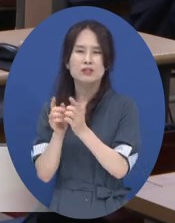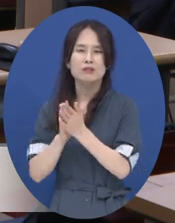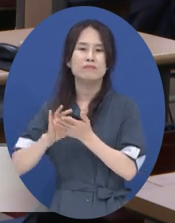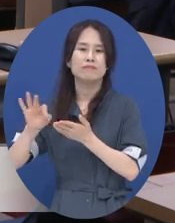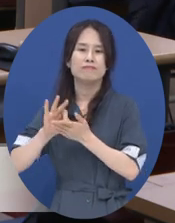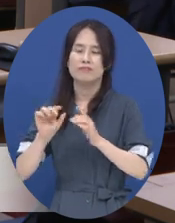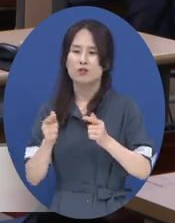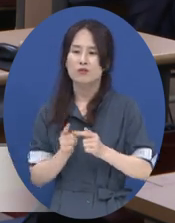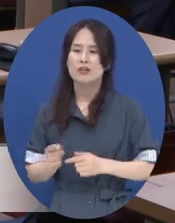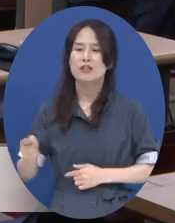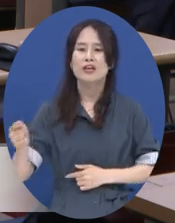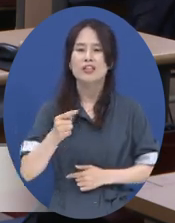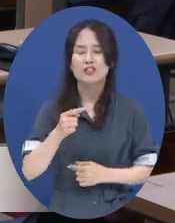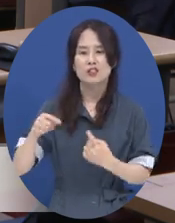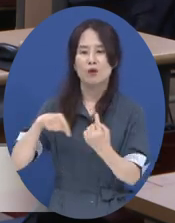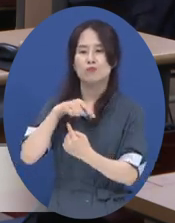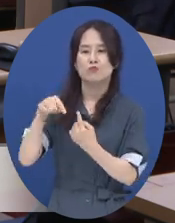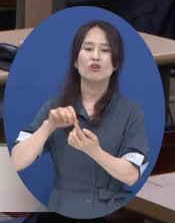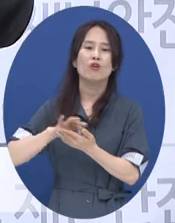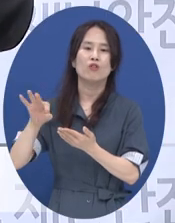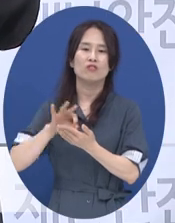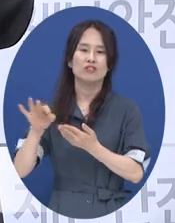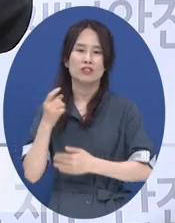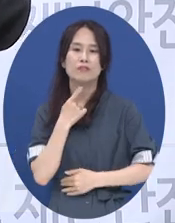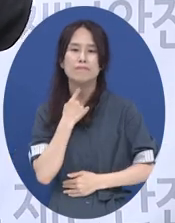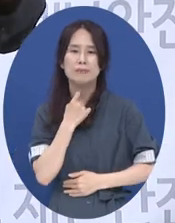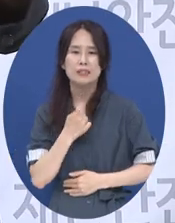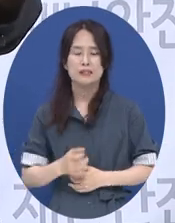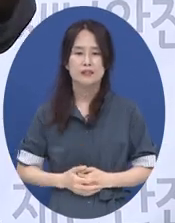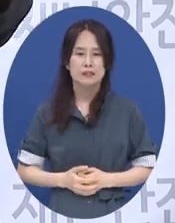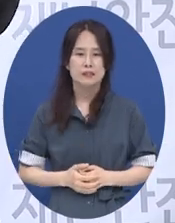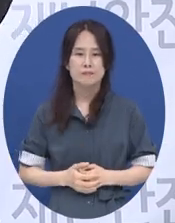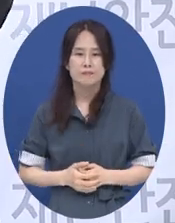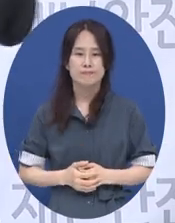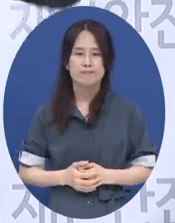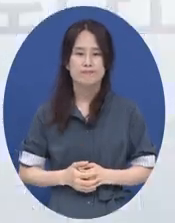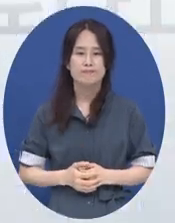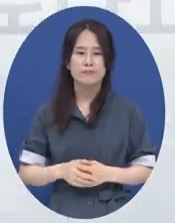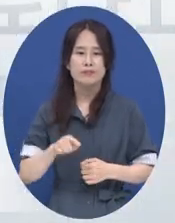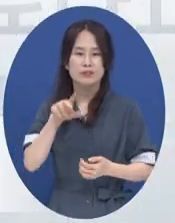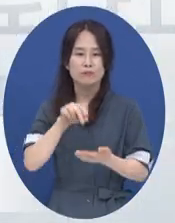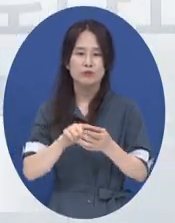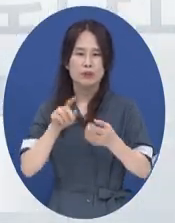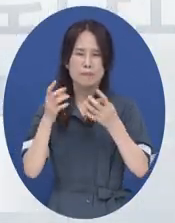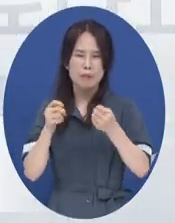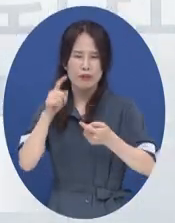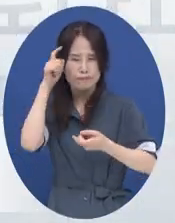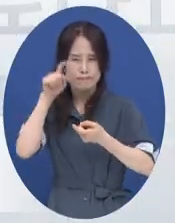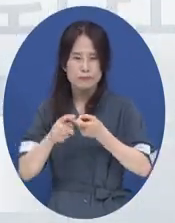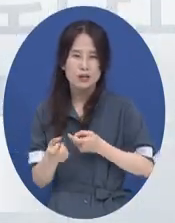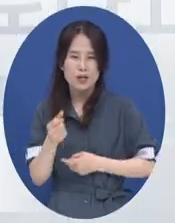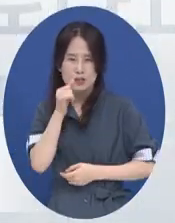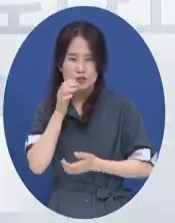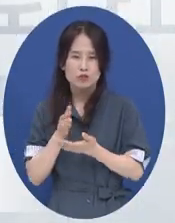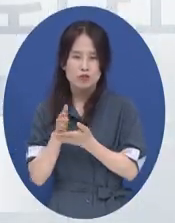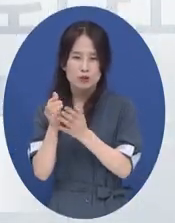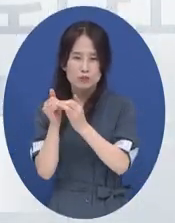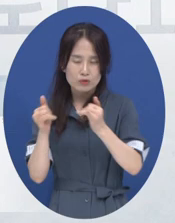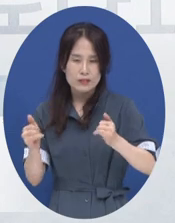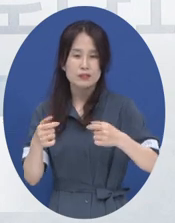할머니들을 위한 직접 경비가 아닌 시설 운영을 위한 간접 경비로 지출됐습니다. 특히 이 문제에 많은 관심을 가지고